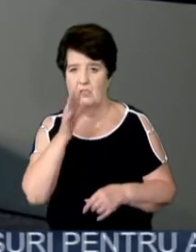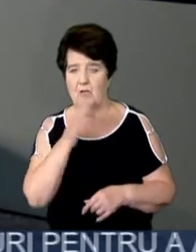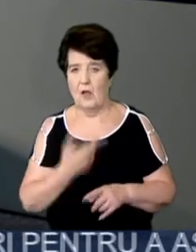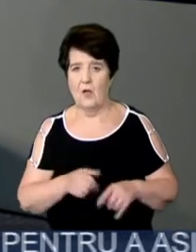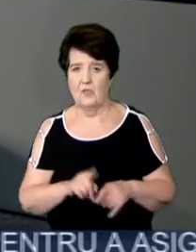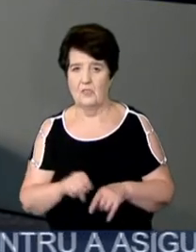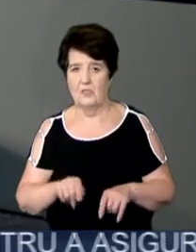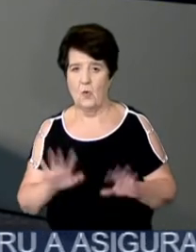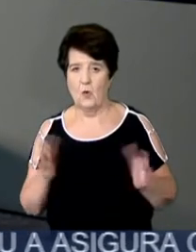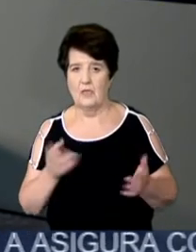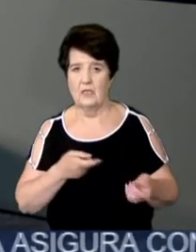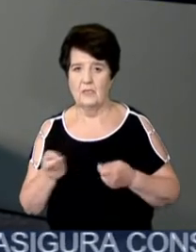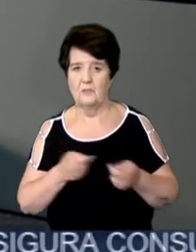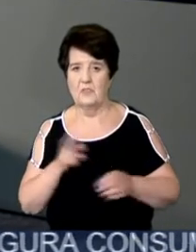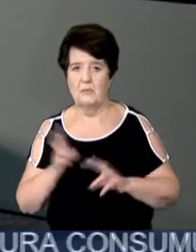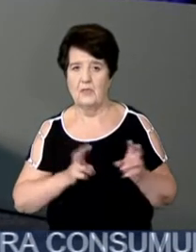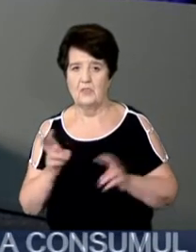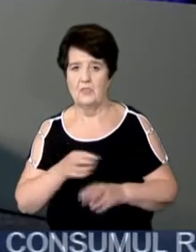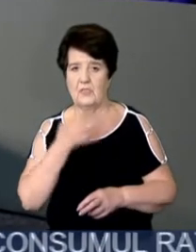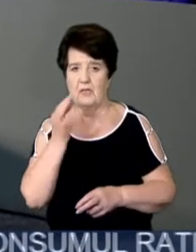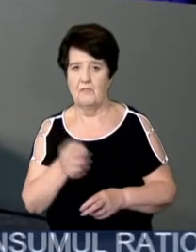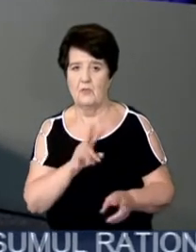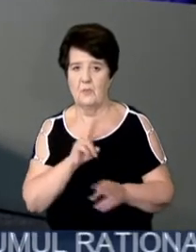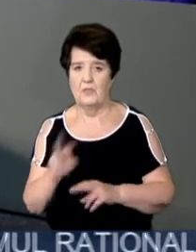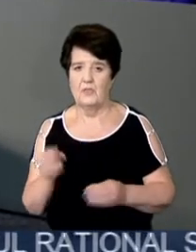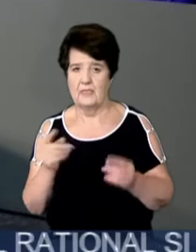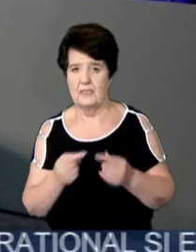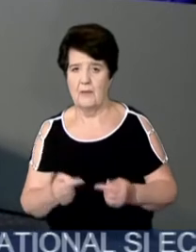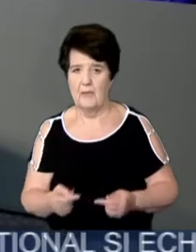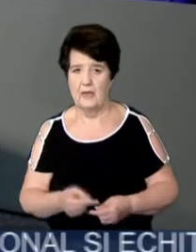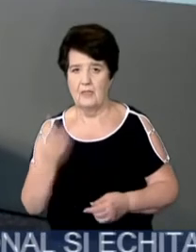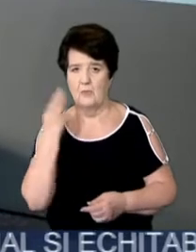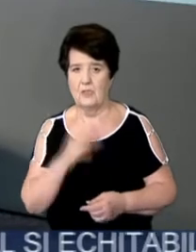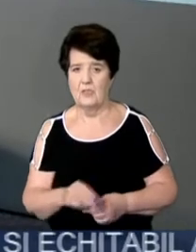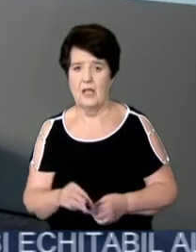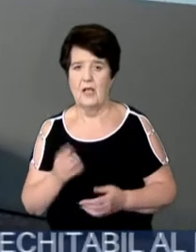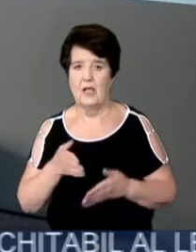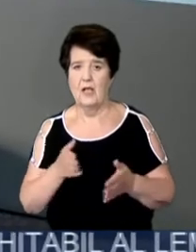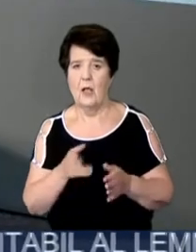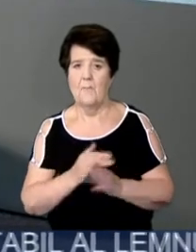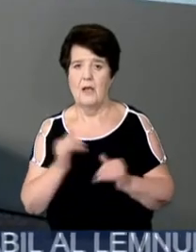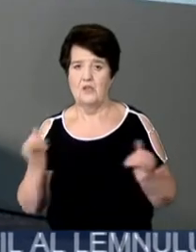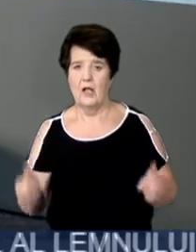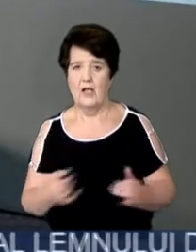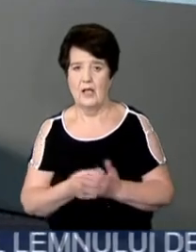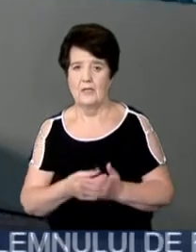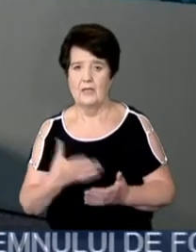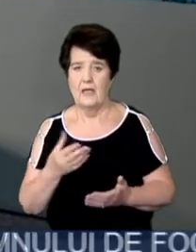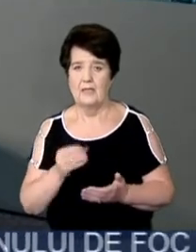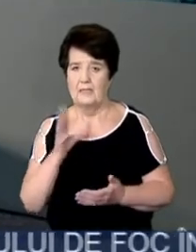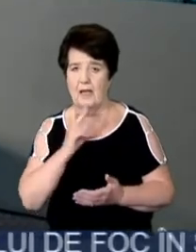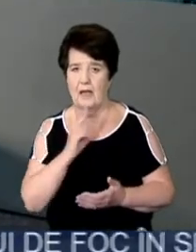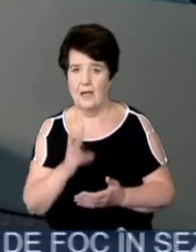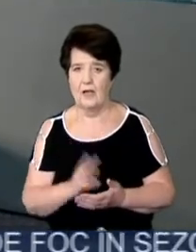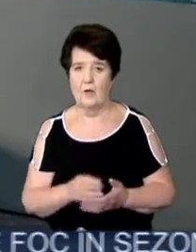această ocazie, administrația întreprinderii a anunțat că obiectivele stabilite sunt modernizarea infrastructurii, majorarea salariilor angajaților, dar